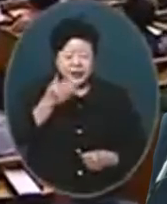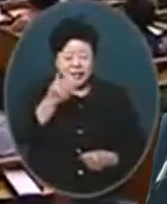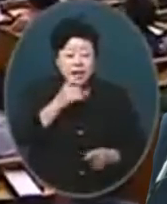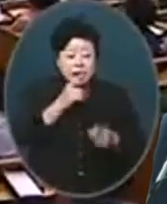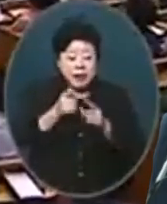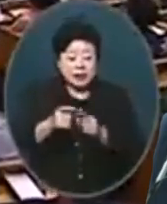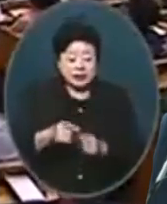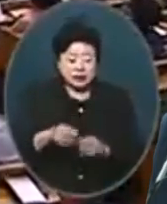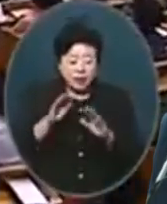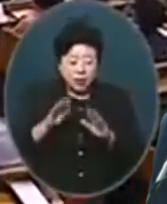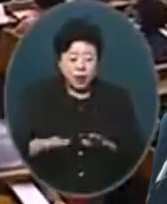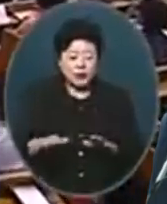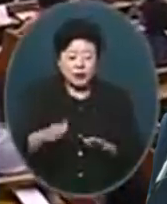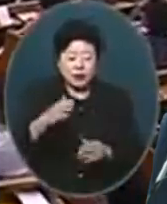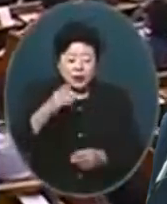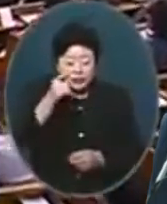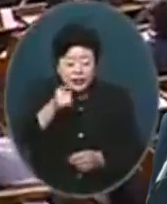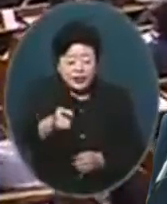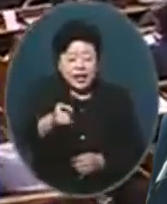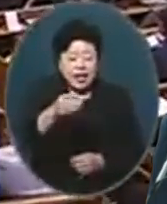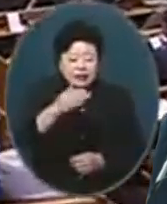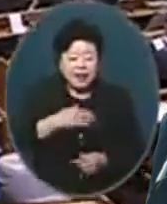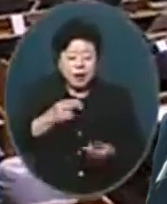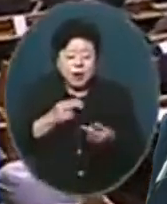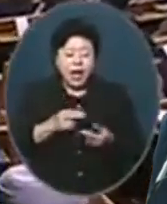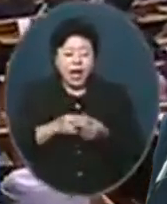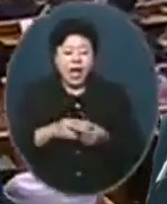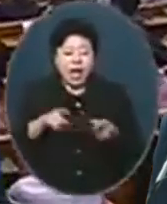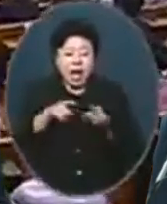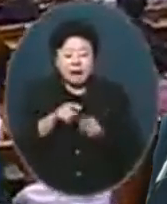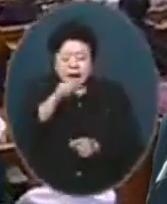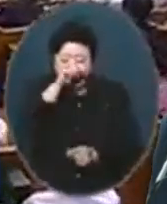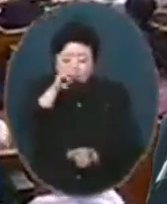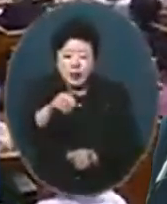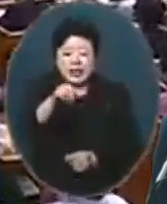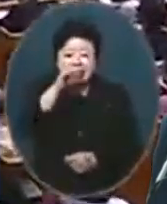내게 이르노니 오늘 내가 나와 함께 낙원에 있으리라.